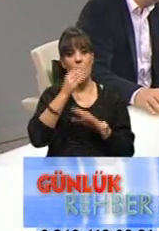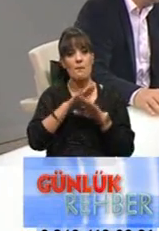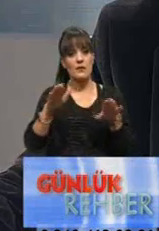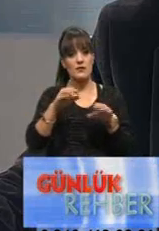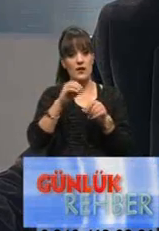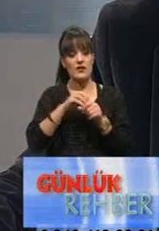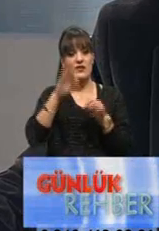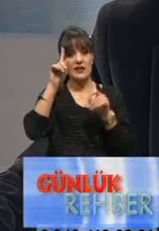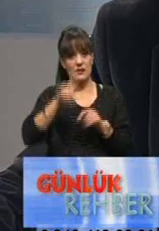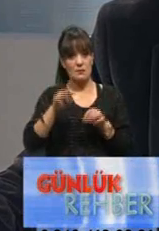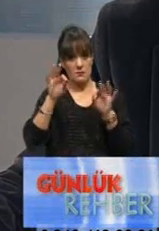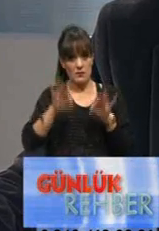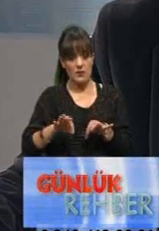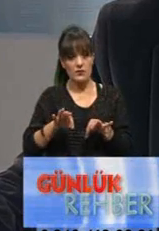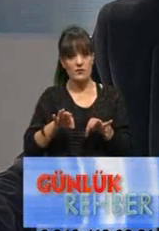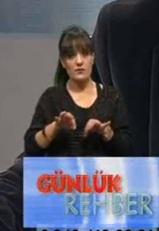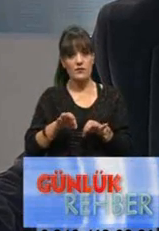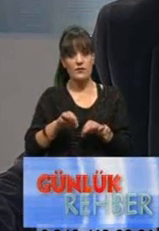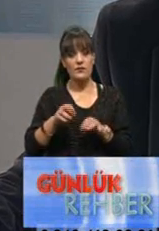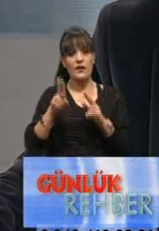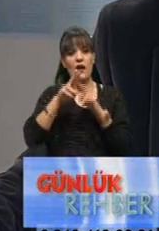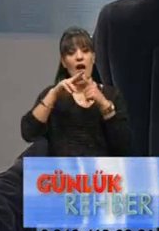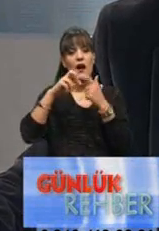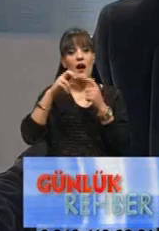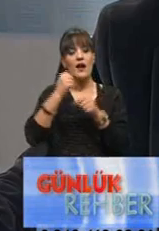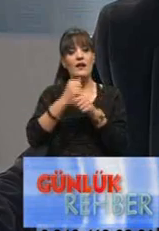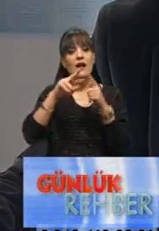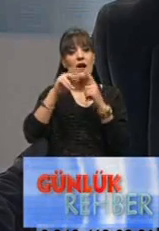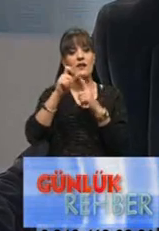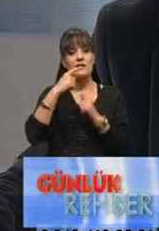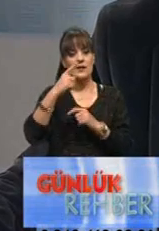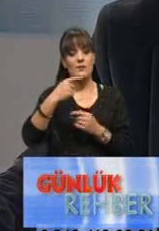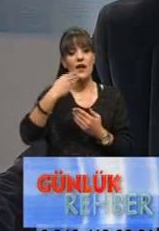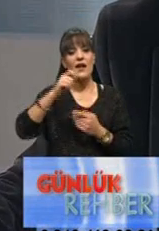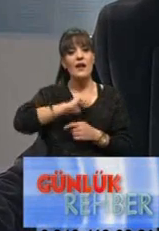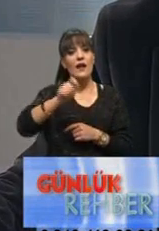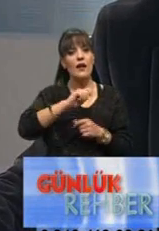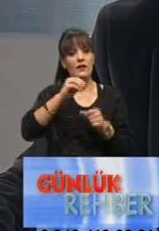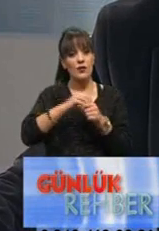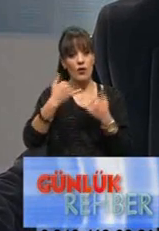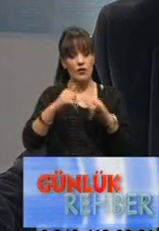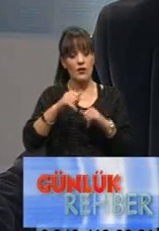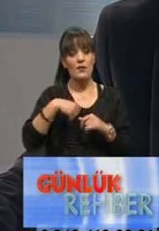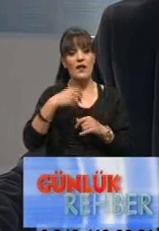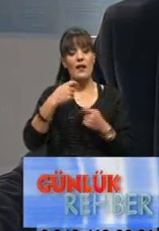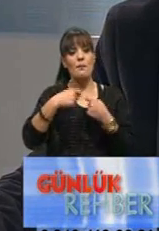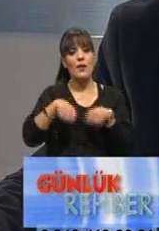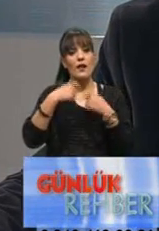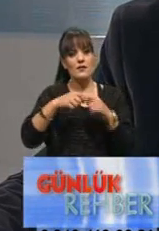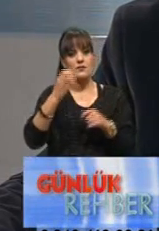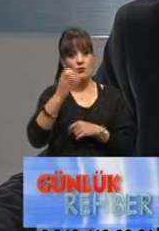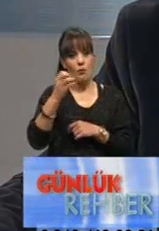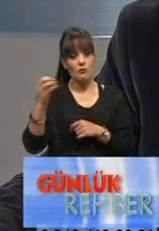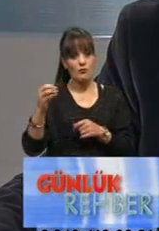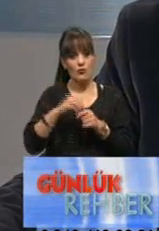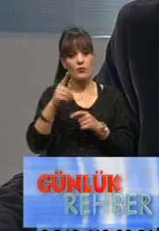masalarında başlanmış. Hı hı hı. Kargas dediğimiz raketlerle oynanmaya başlanmış. Lastik toplarla